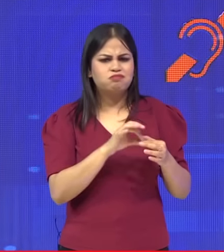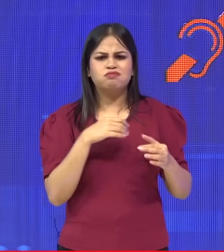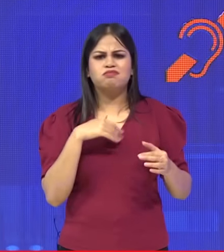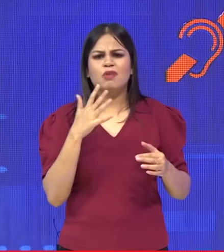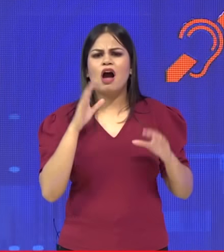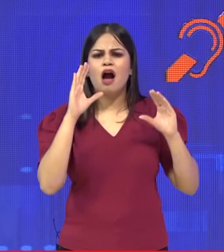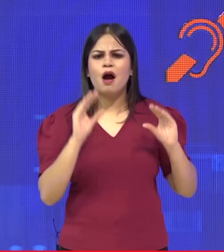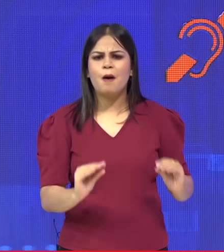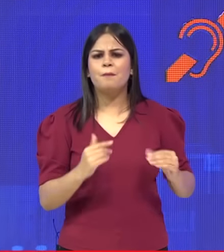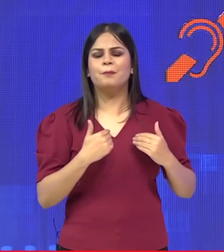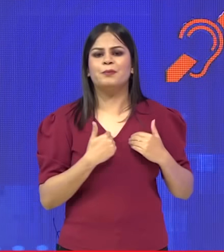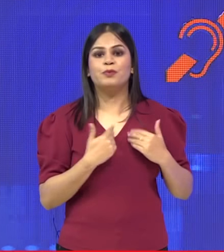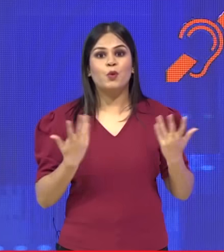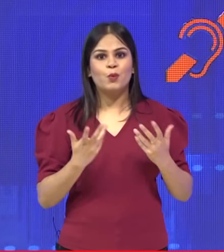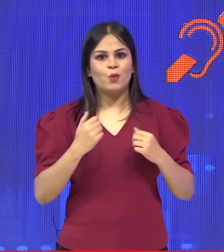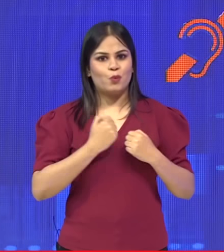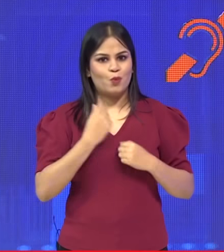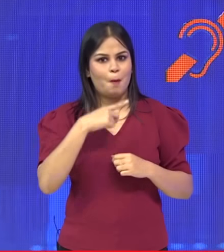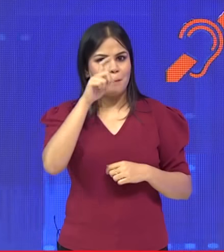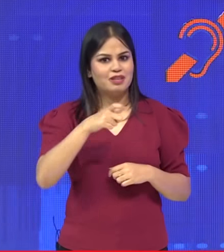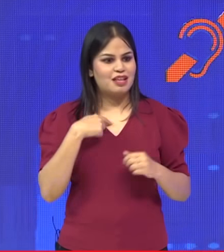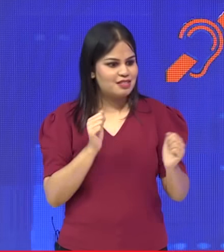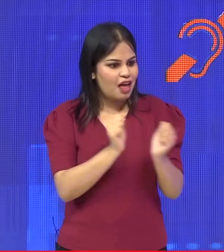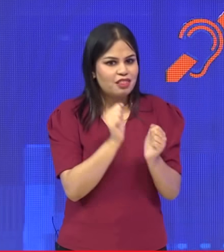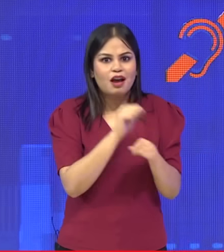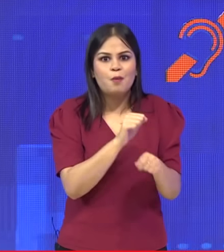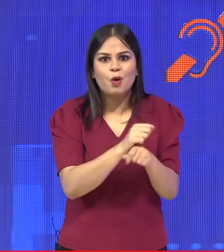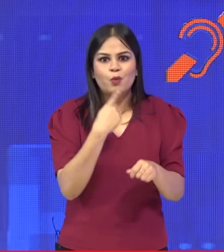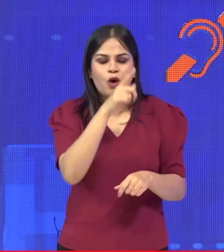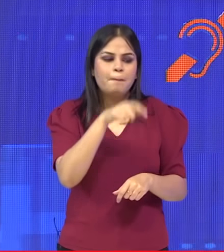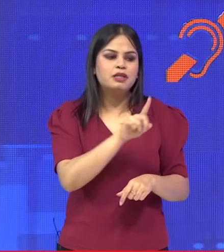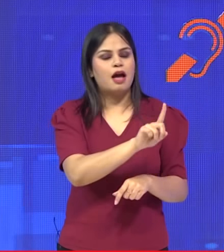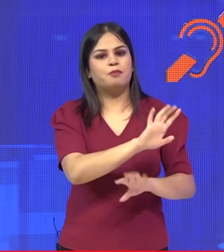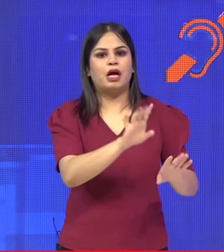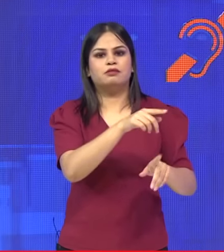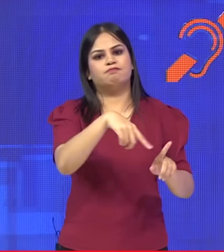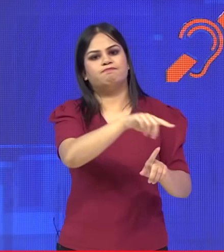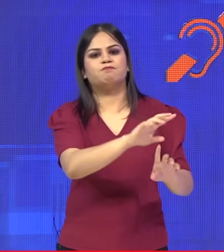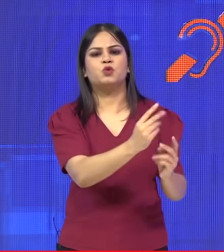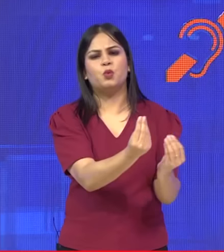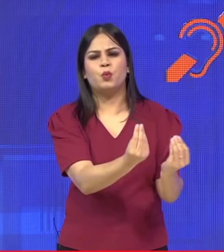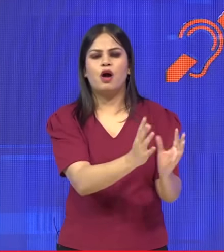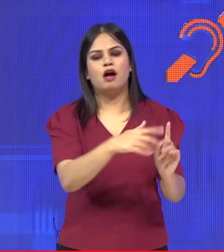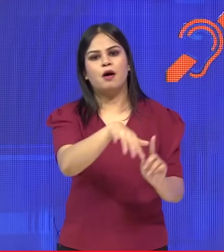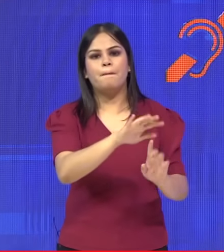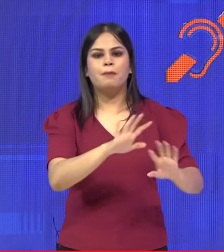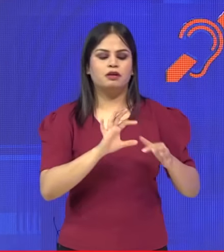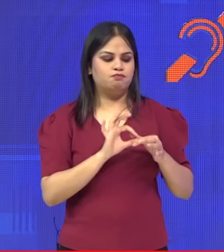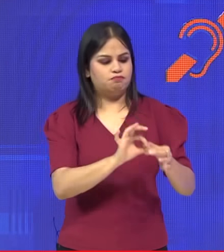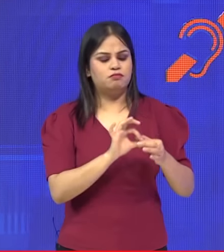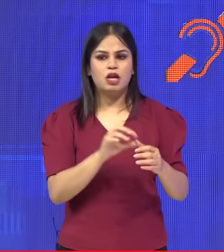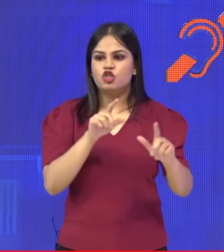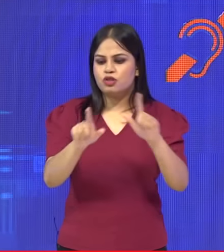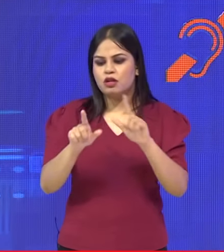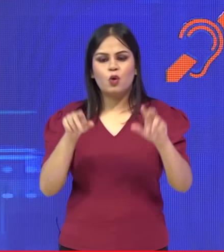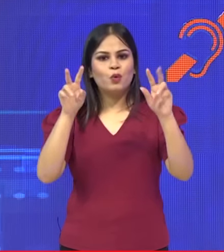मेरे खुद इंडस्ट्री में जिनके साथ कम करता हूं उन्हें के साथ में यू नो शूंटिंग्स के ऊपर